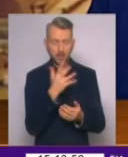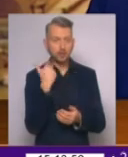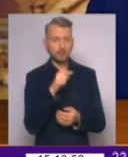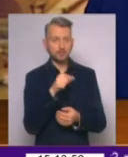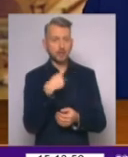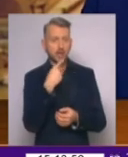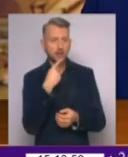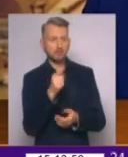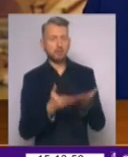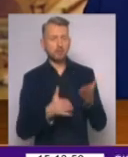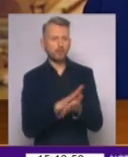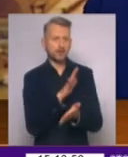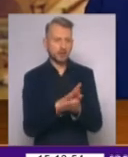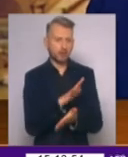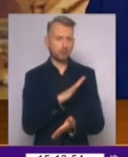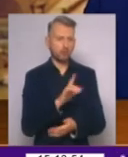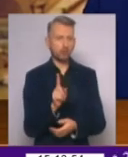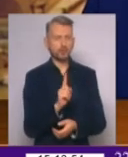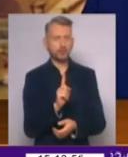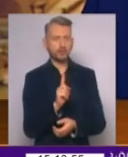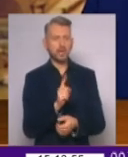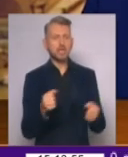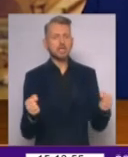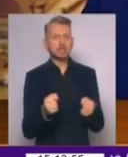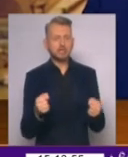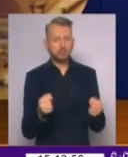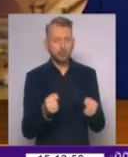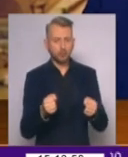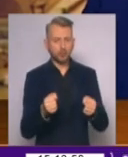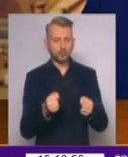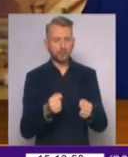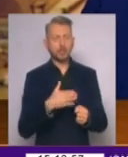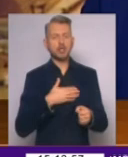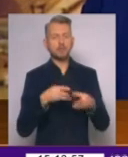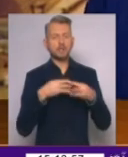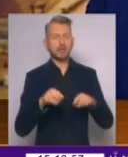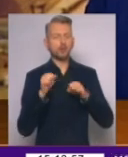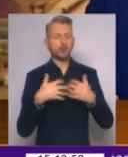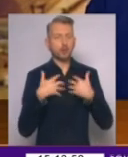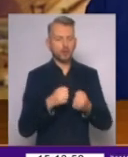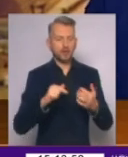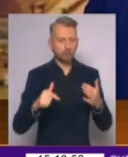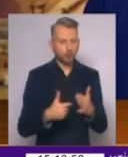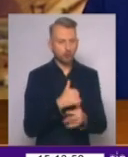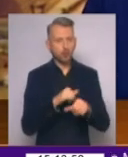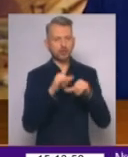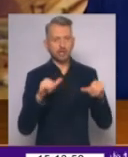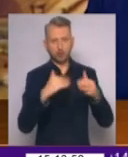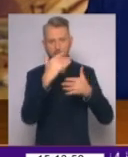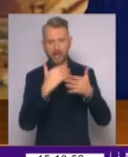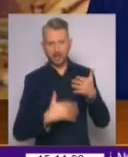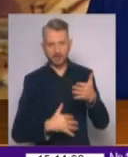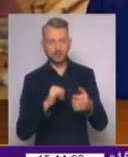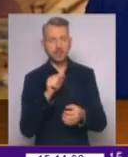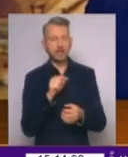кажете, напевно, в газетах було, це те, що зимою наше Міністерство охорони здоров'я знов розширило цей перелік. Також і цей перелік так